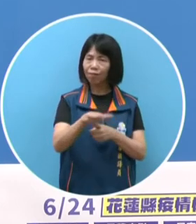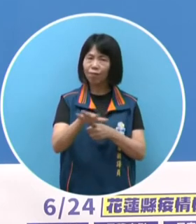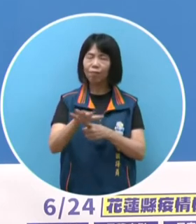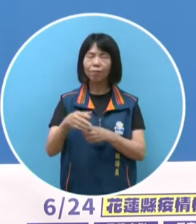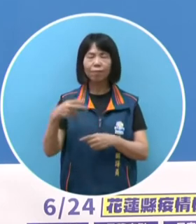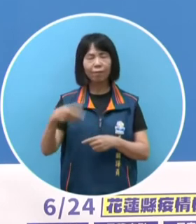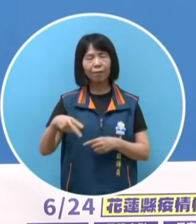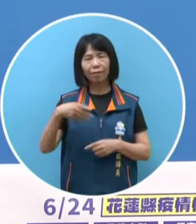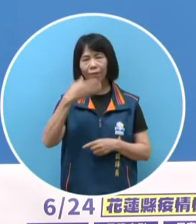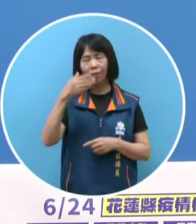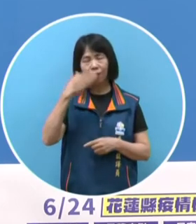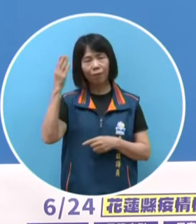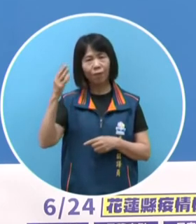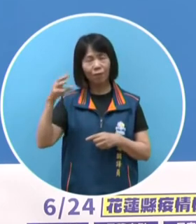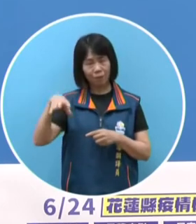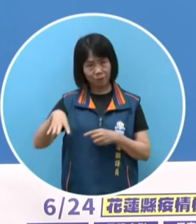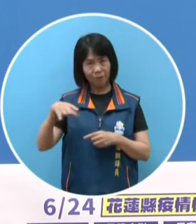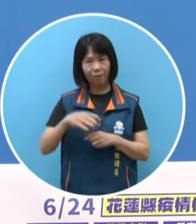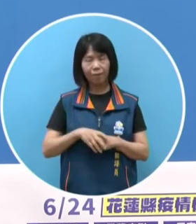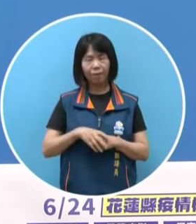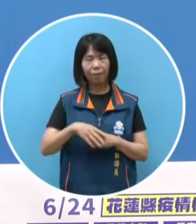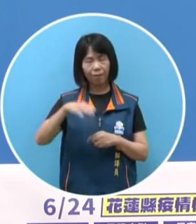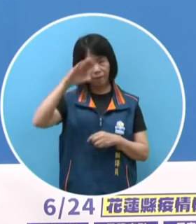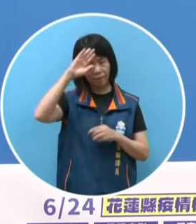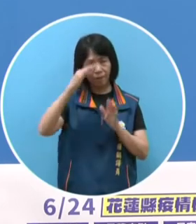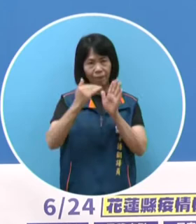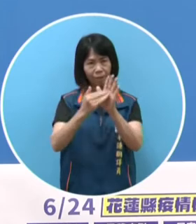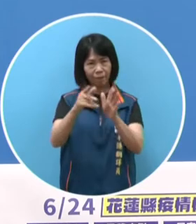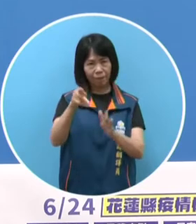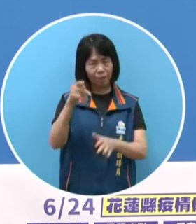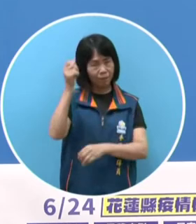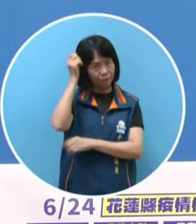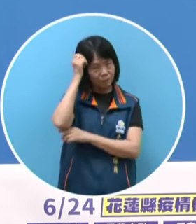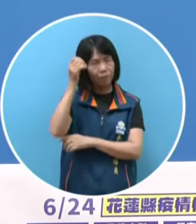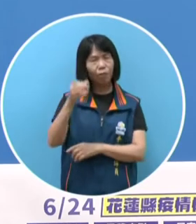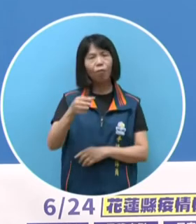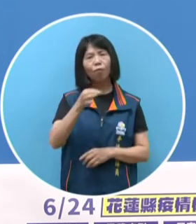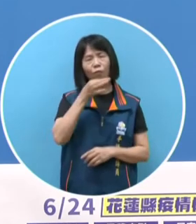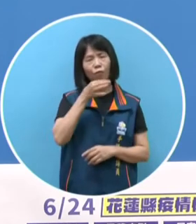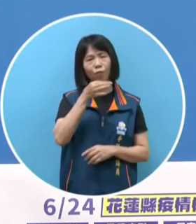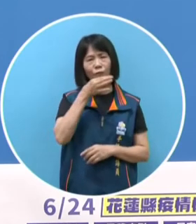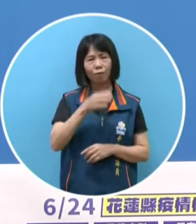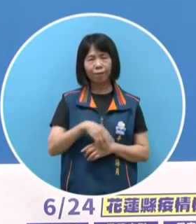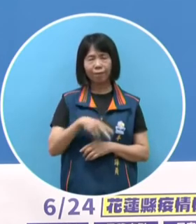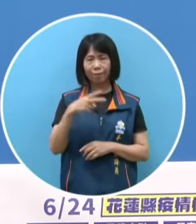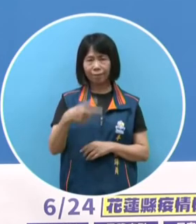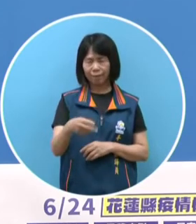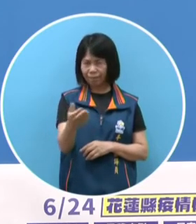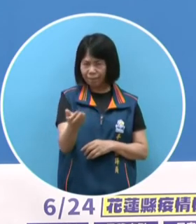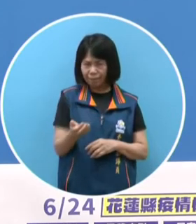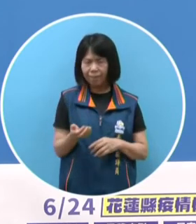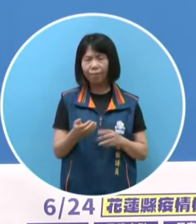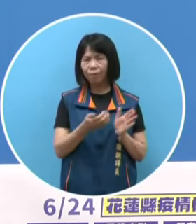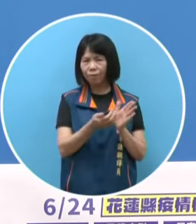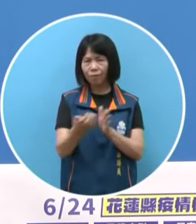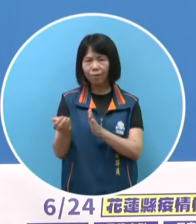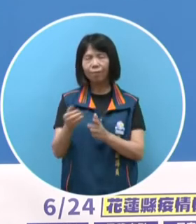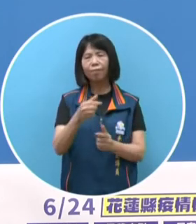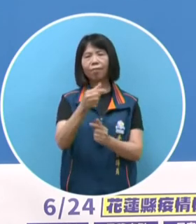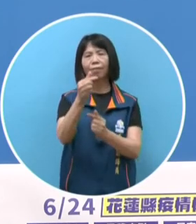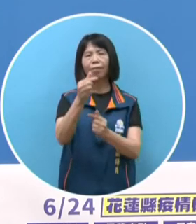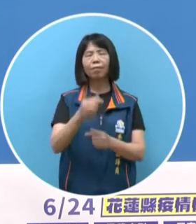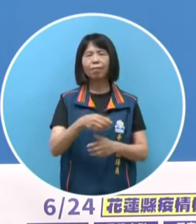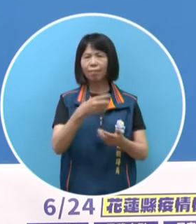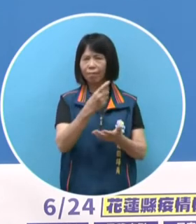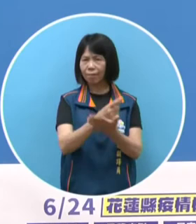处在准备防疫旅馆的数量是够多的，而且前瞻部署，这每一个环